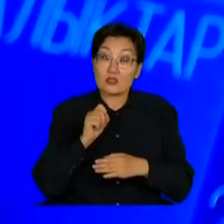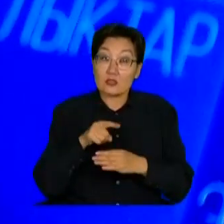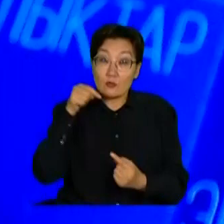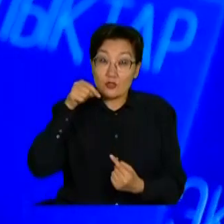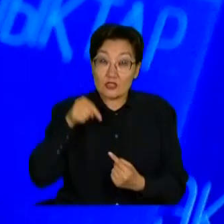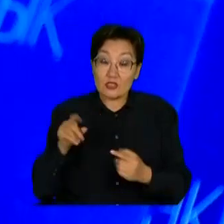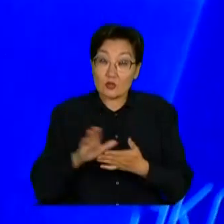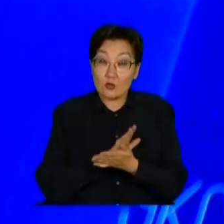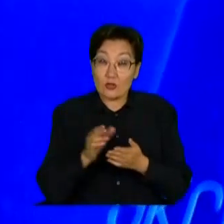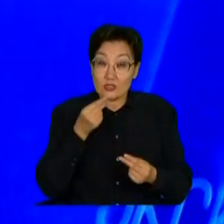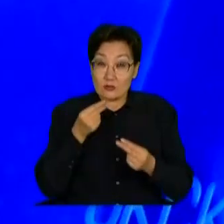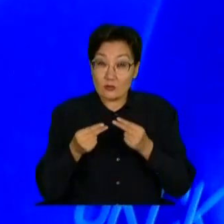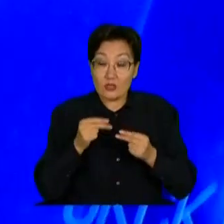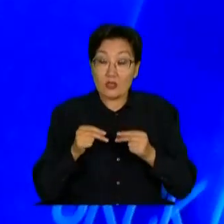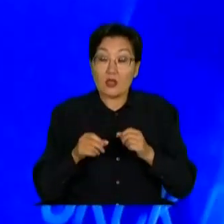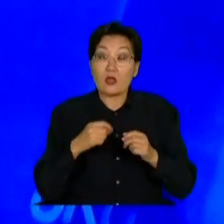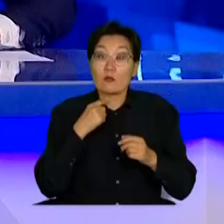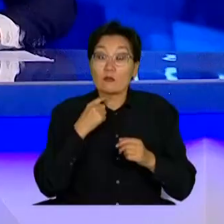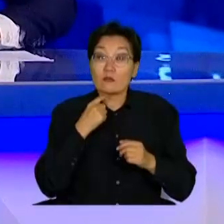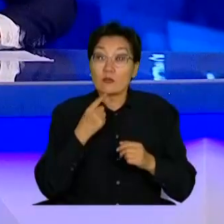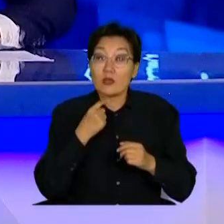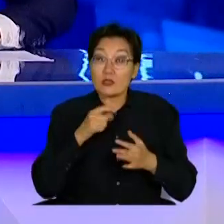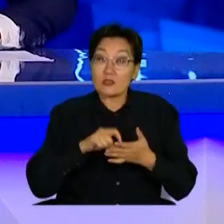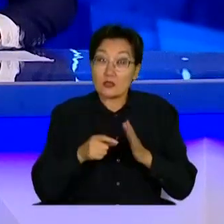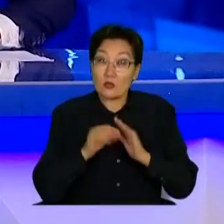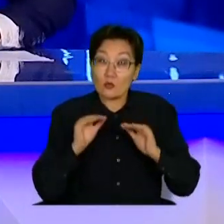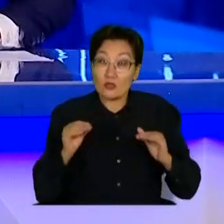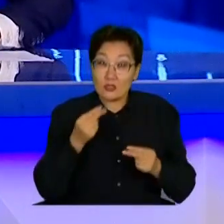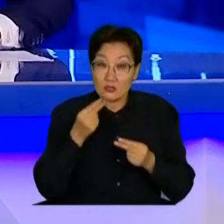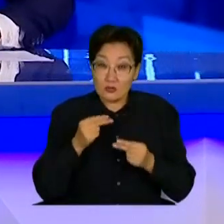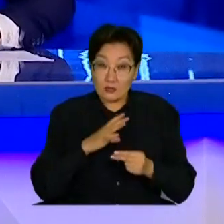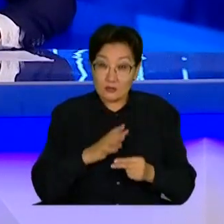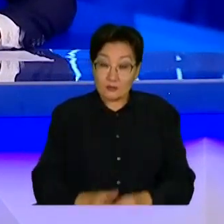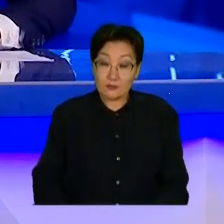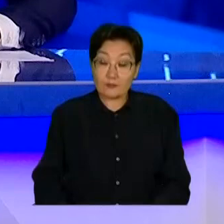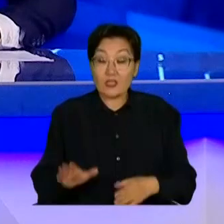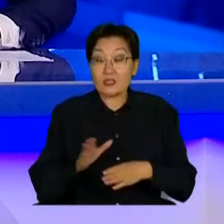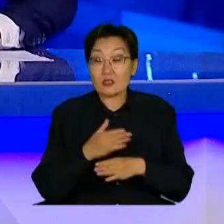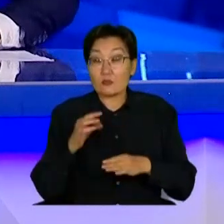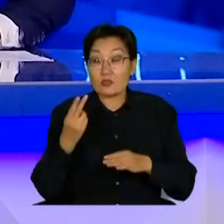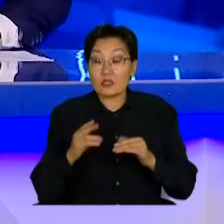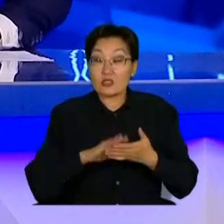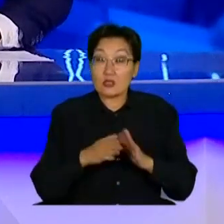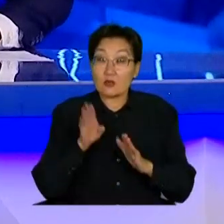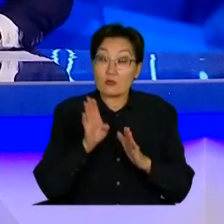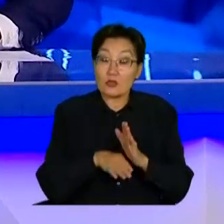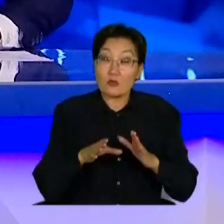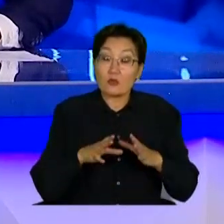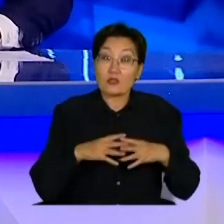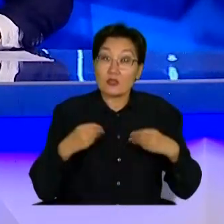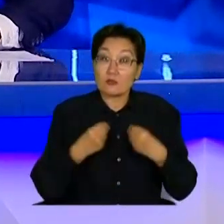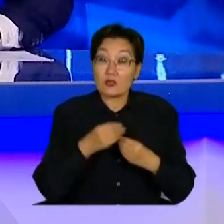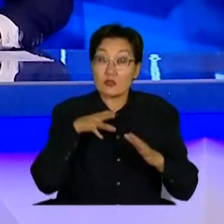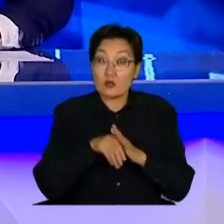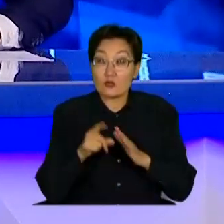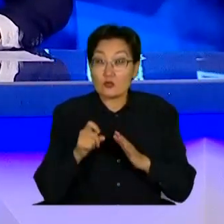бойынша тегін тамақты бастауыш сынып оқушылары ішетін болды. Одан бөлек әлеуметтік осал топтағы 134 мың балаға